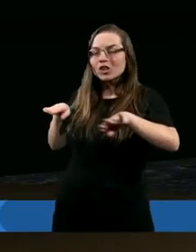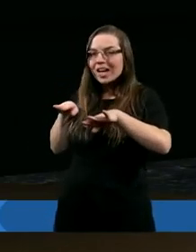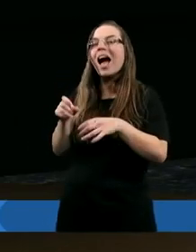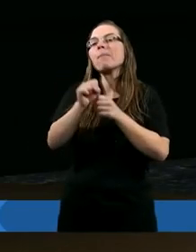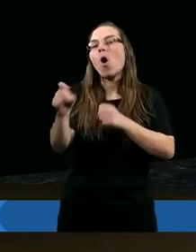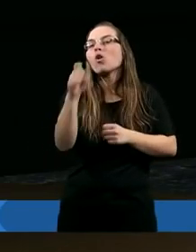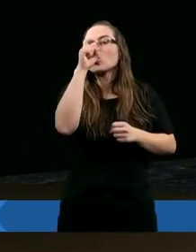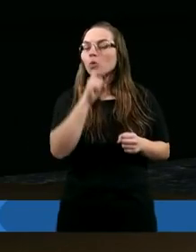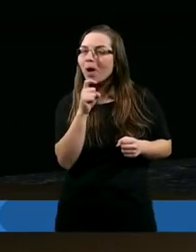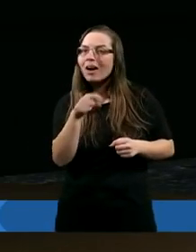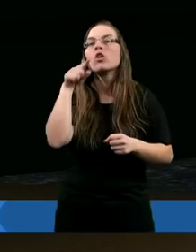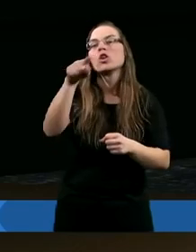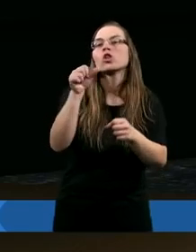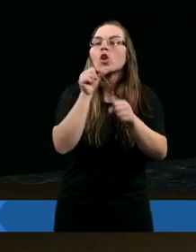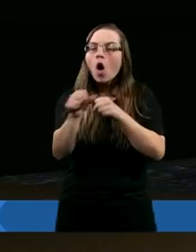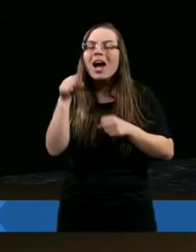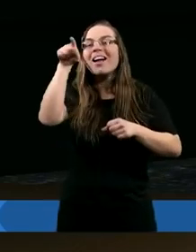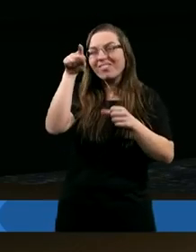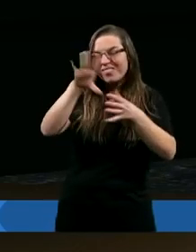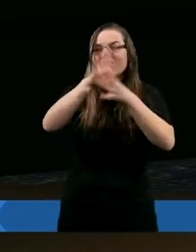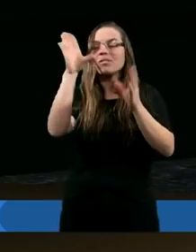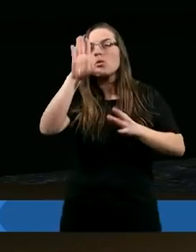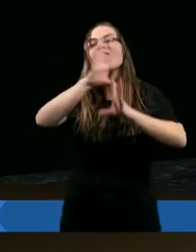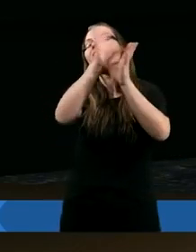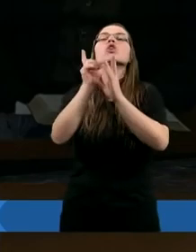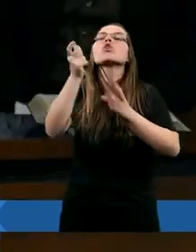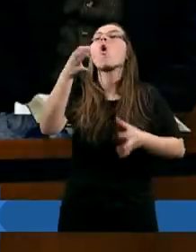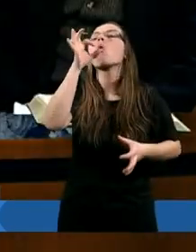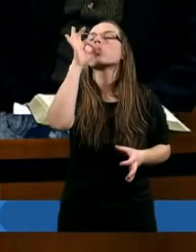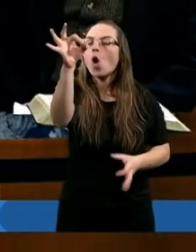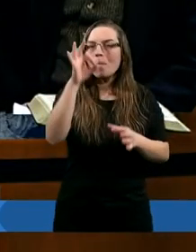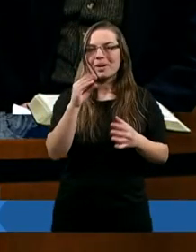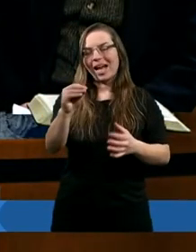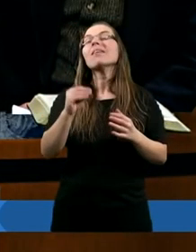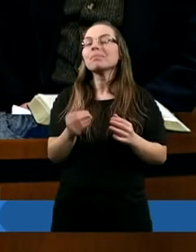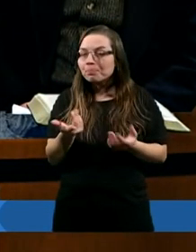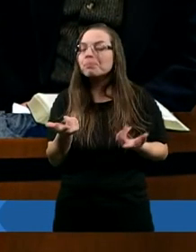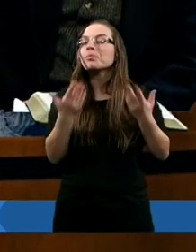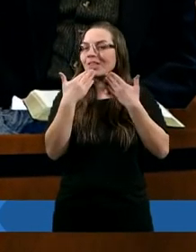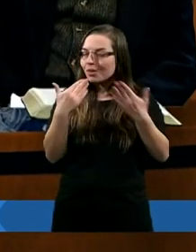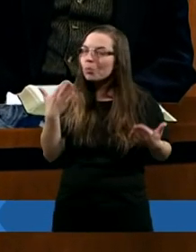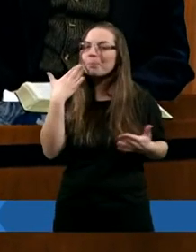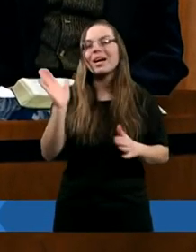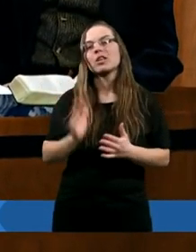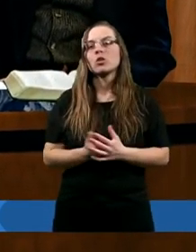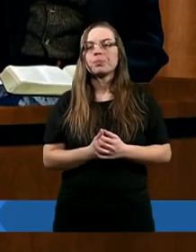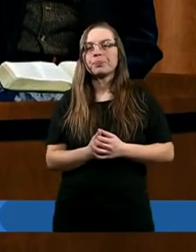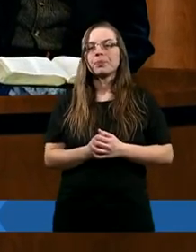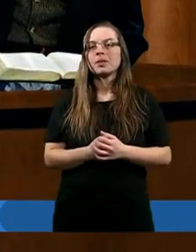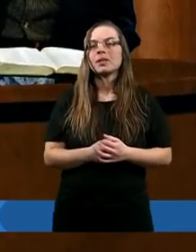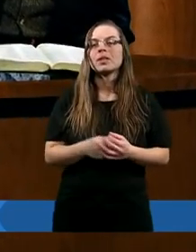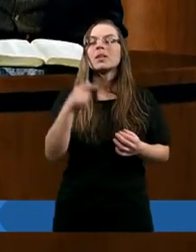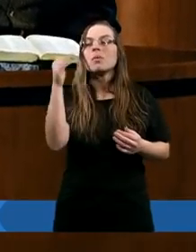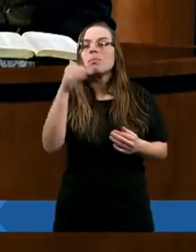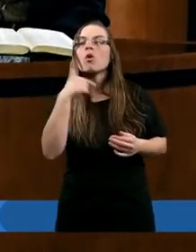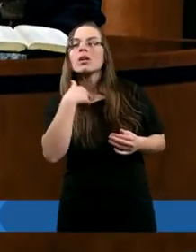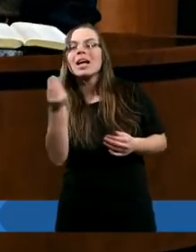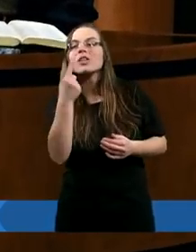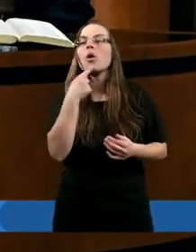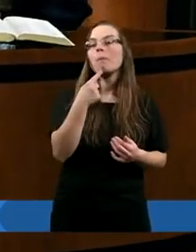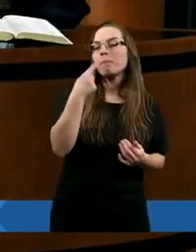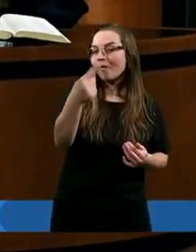od złego, to jest w nim wszystko, co dobre. Dziękuję bardzo. Może